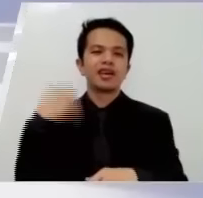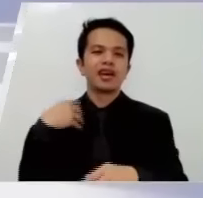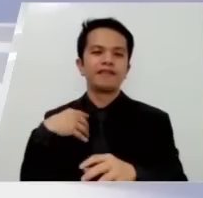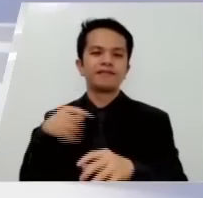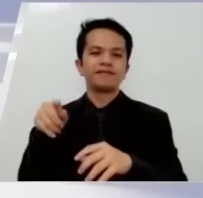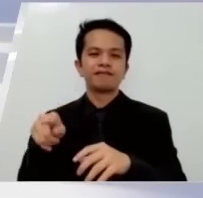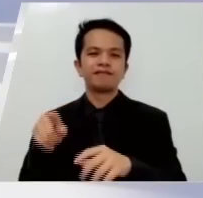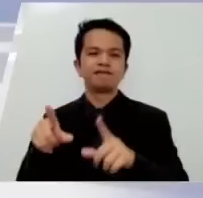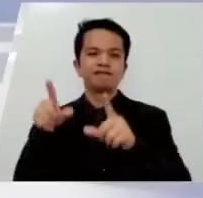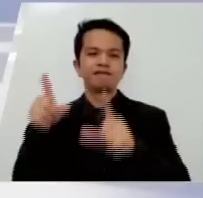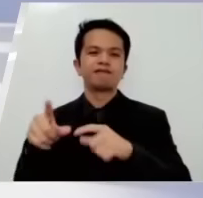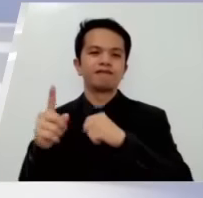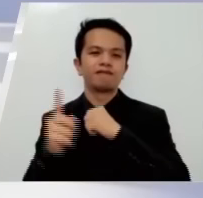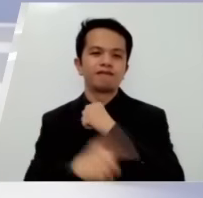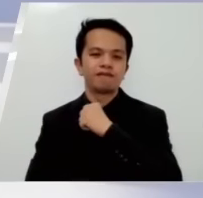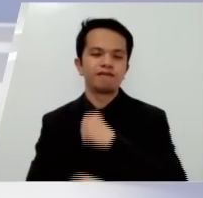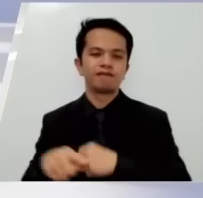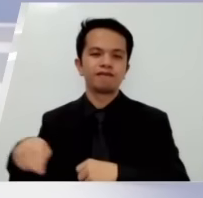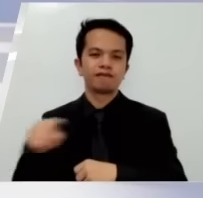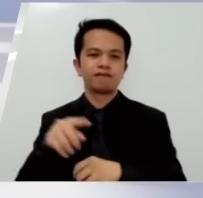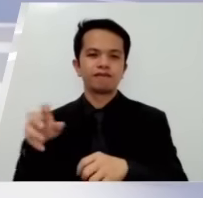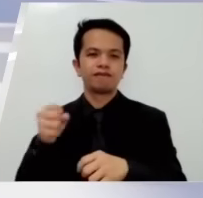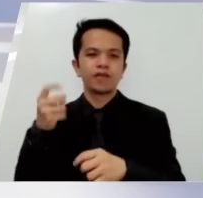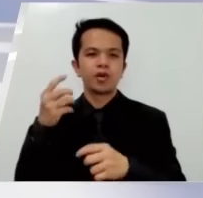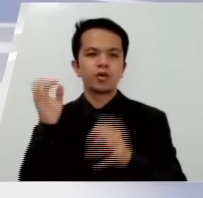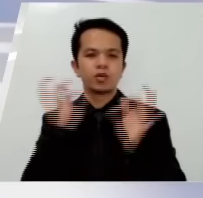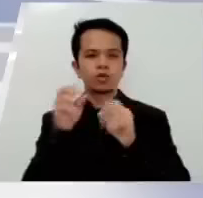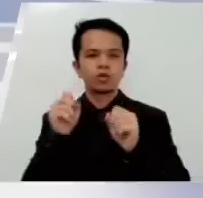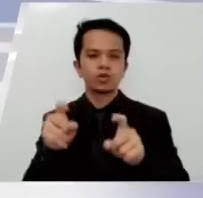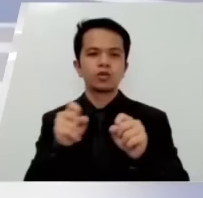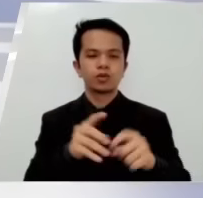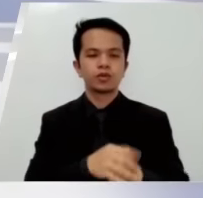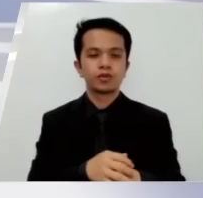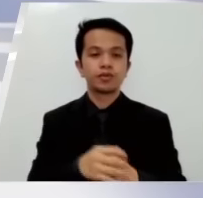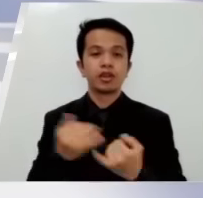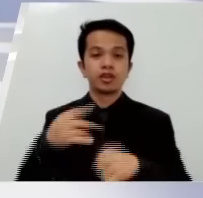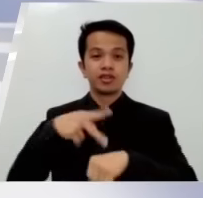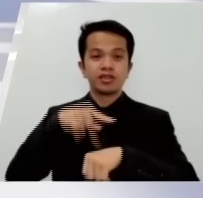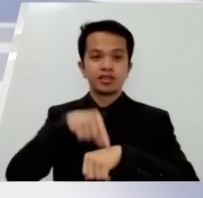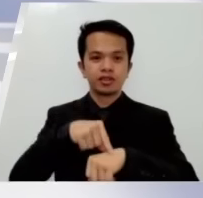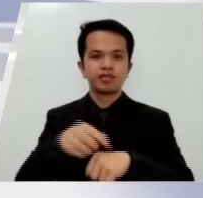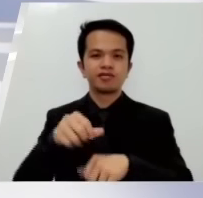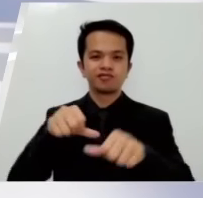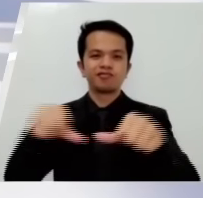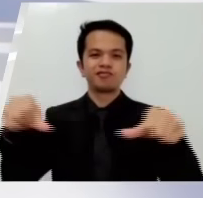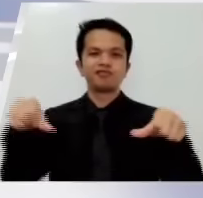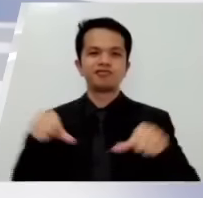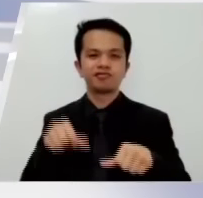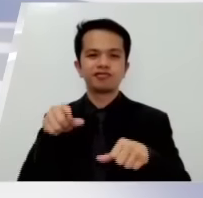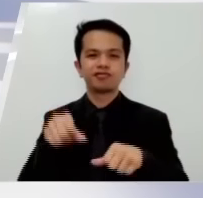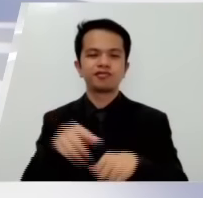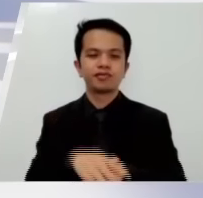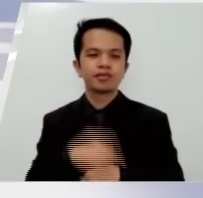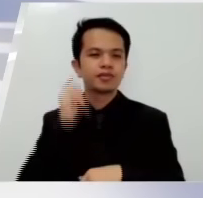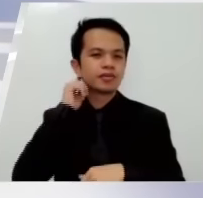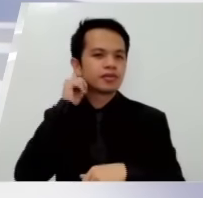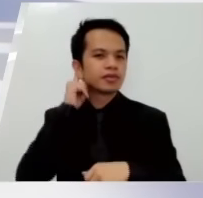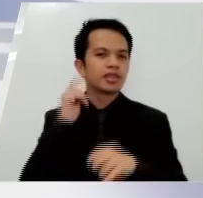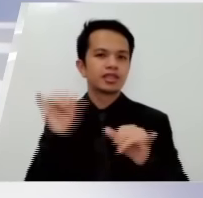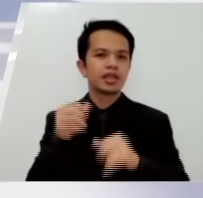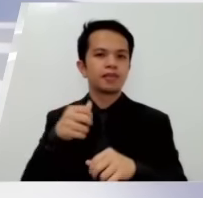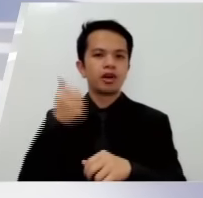sa pag-ibisiga natin, sa Parañaque yung hawak nila na area. Majority sa south yung hawak nila.